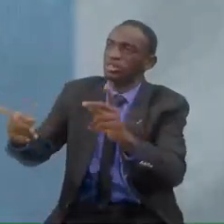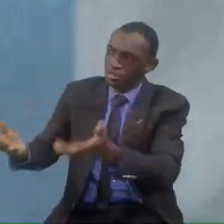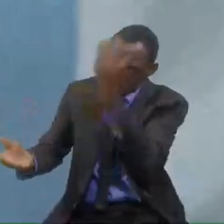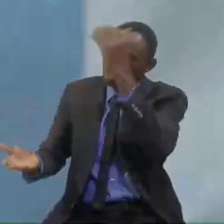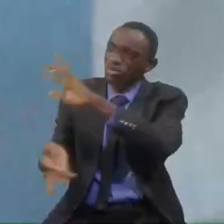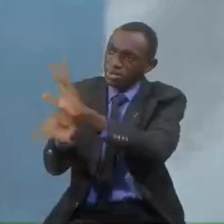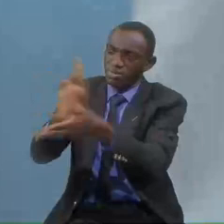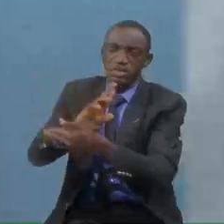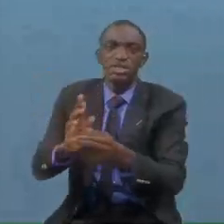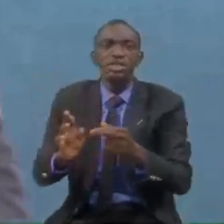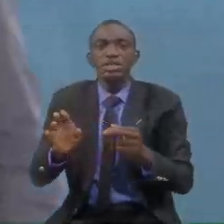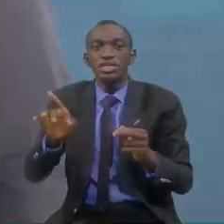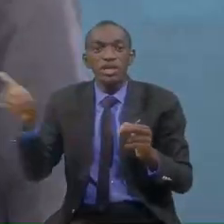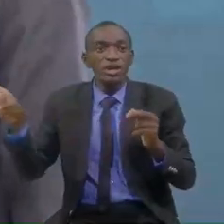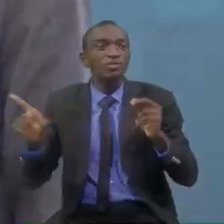j'ai jointé